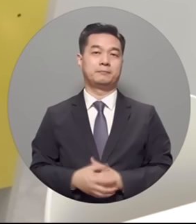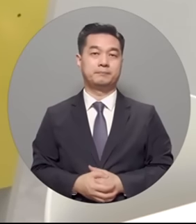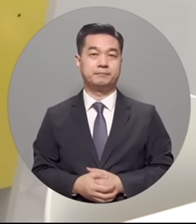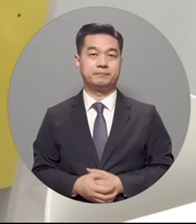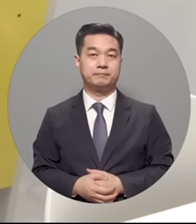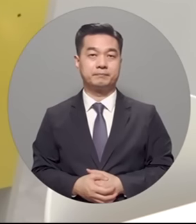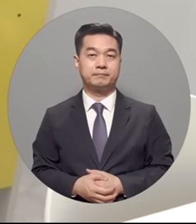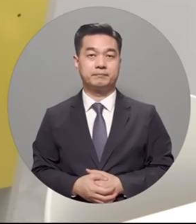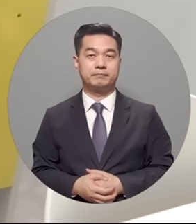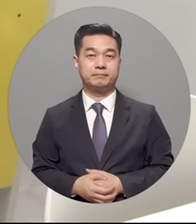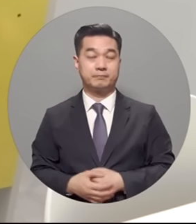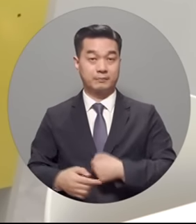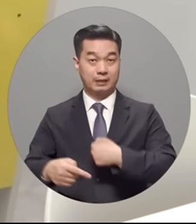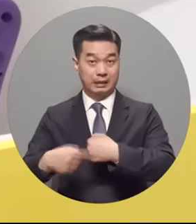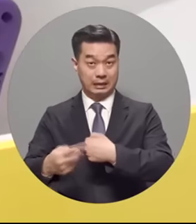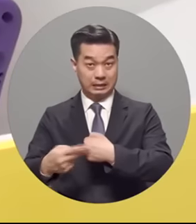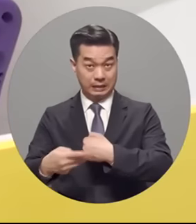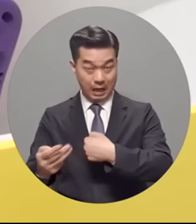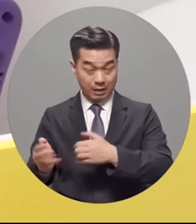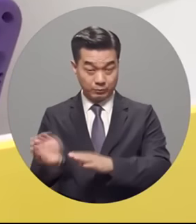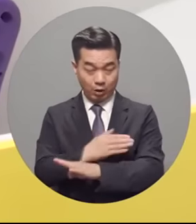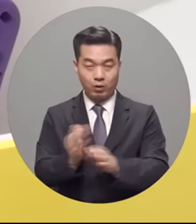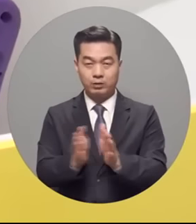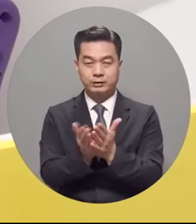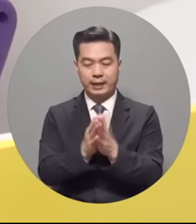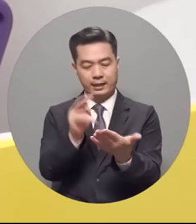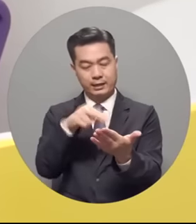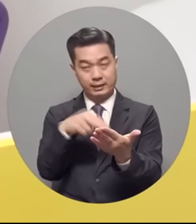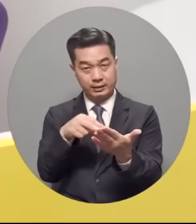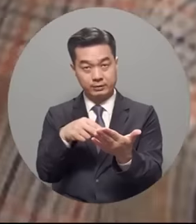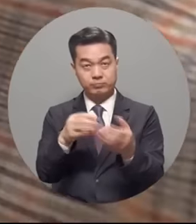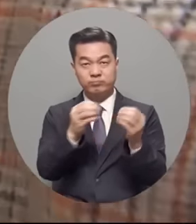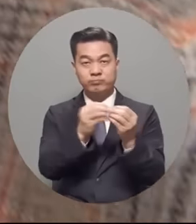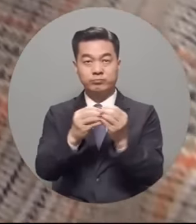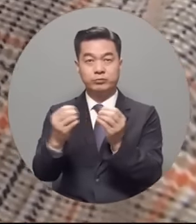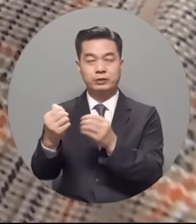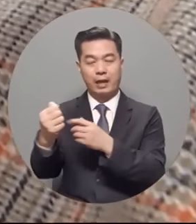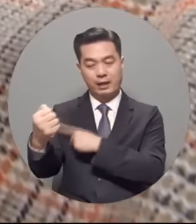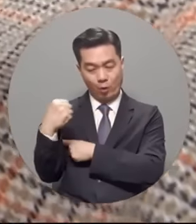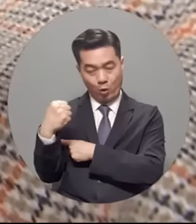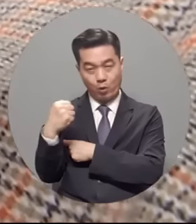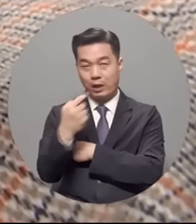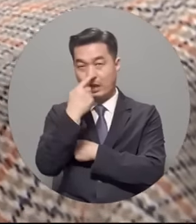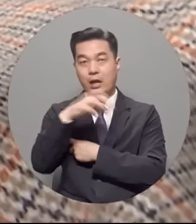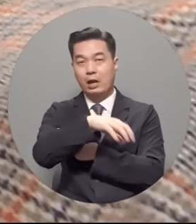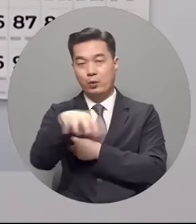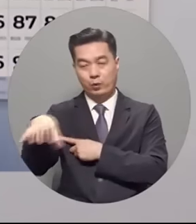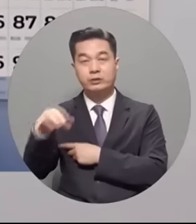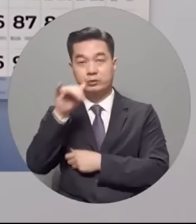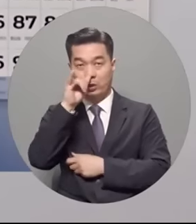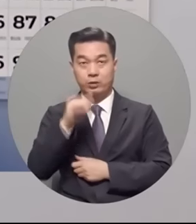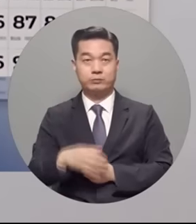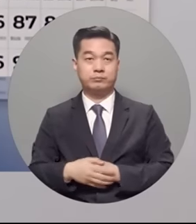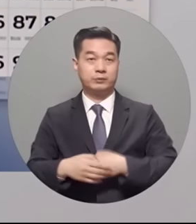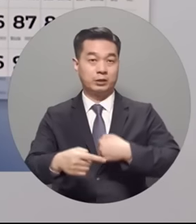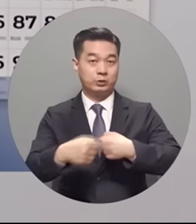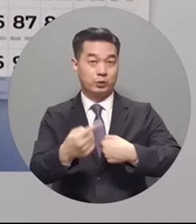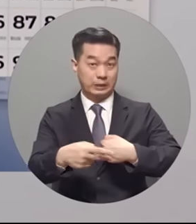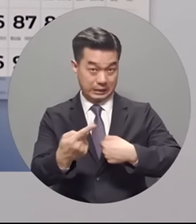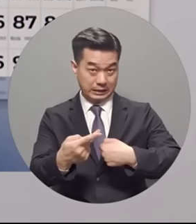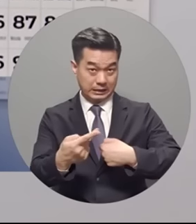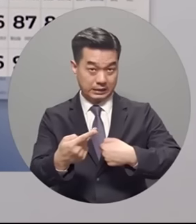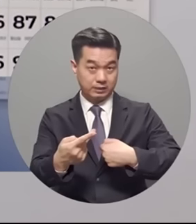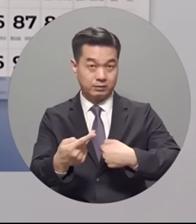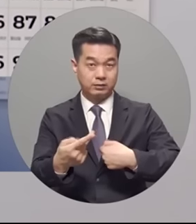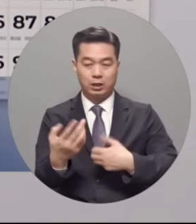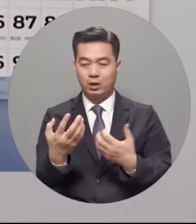저학년 때부터 책 읽는 습관을 가르치는 이른바 문해력 학원은 곳곳에 생겨났습니다. 초등학교 1, 2학년 애들이 수학 문제를